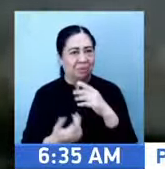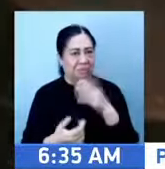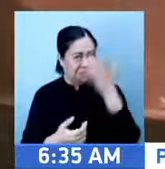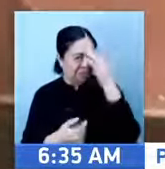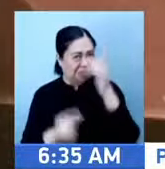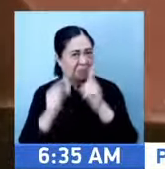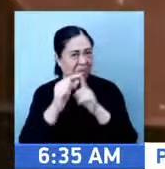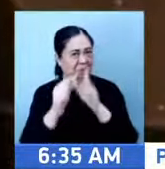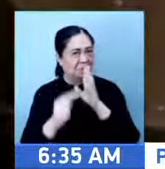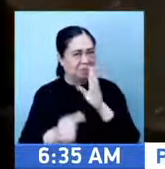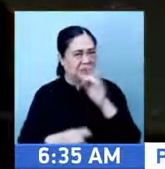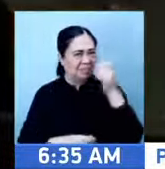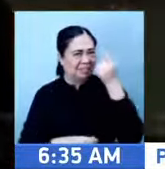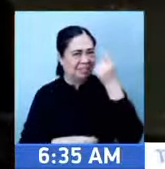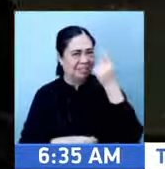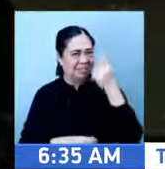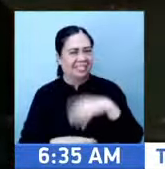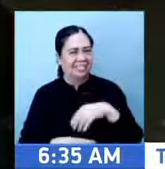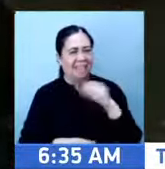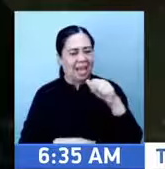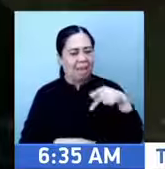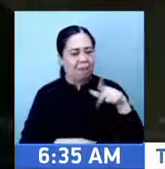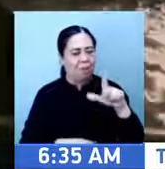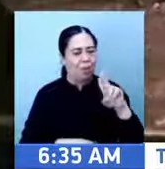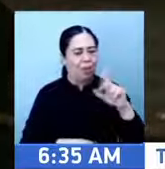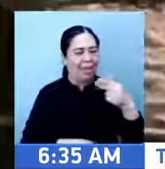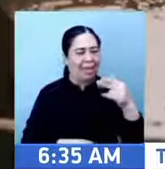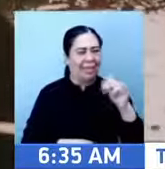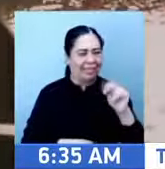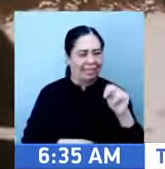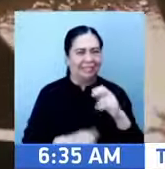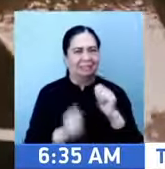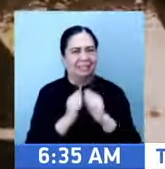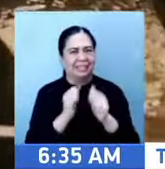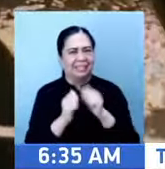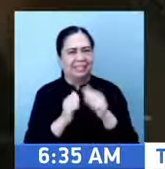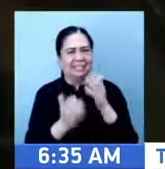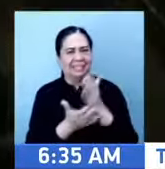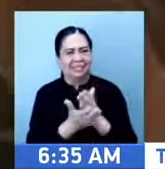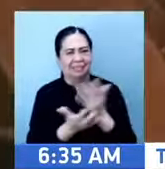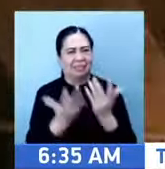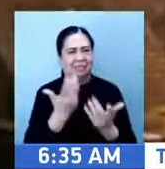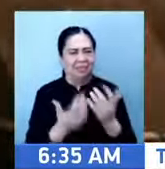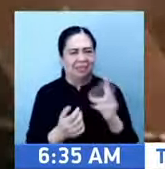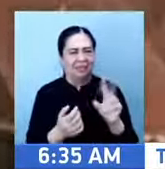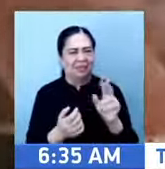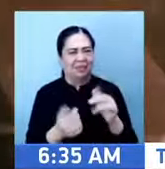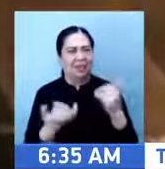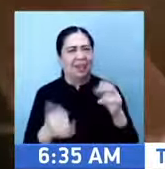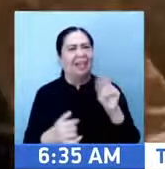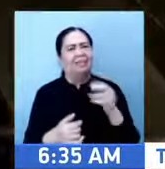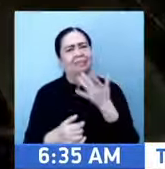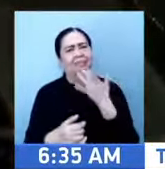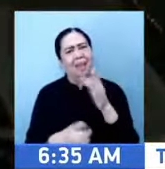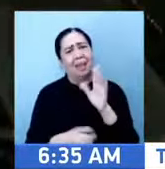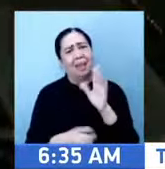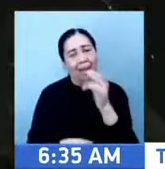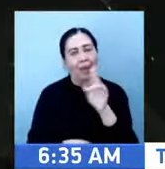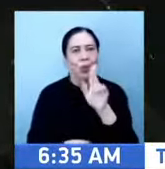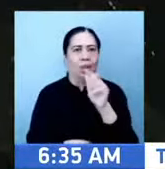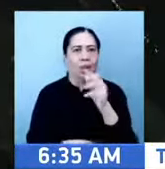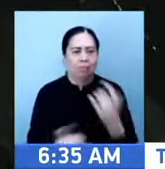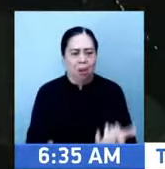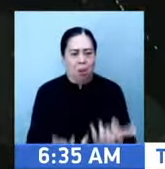sarap ng Pinoy ulam na ito, talaga napakatindi ito. Totoo, mga favorito natin Pinoy ulam, naglalagablab sa sarap. Yan yung